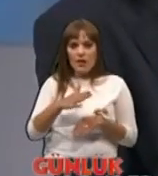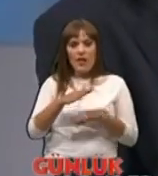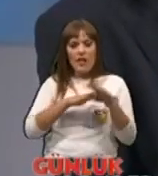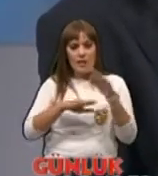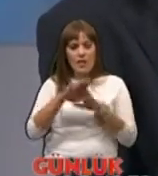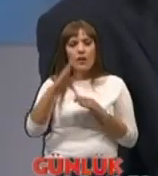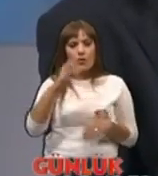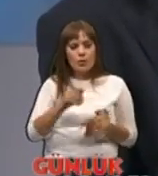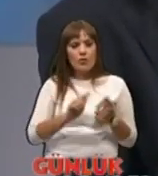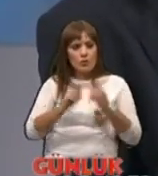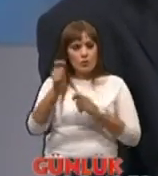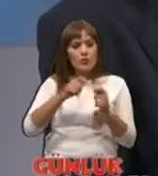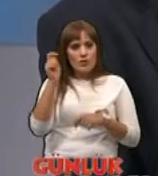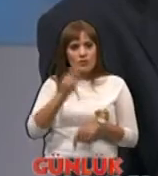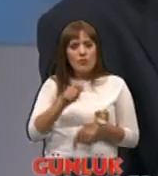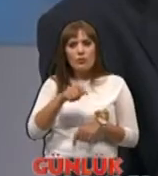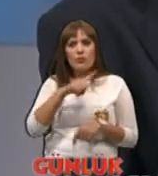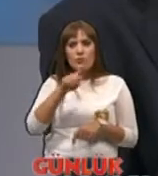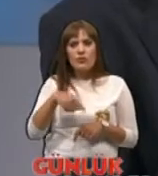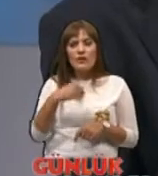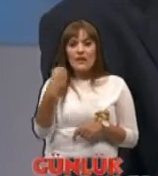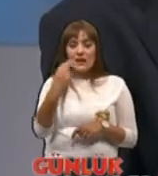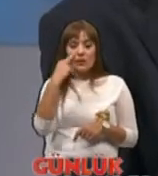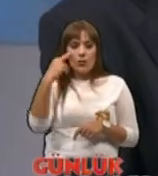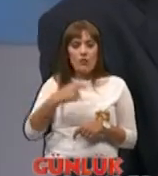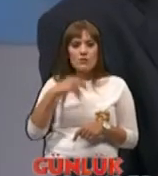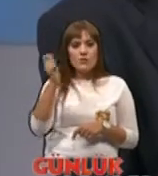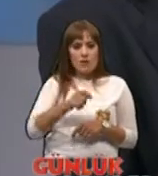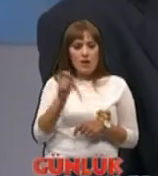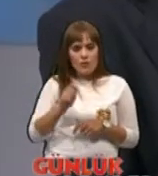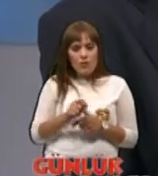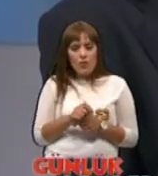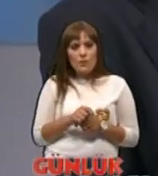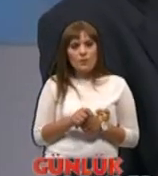de uygulanıyor ve bunların daha iyi görünmesini sağlıyor.